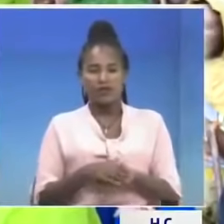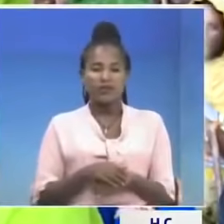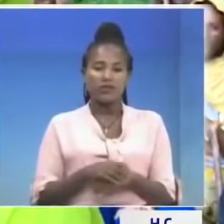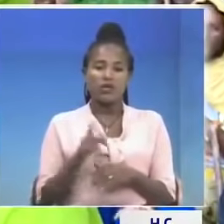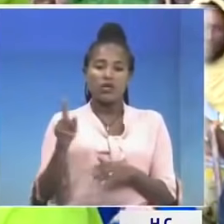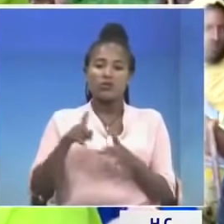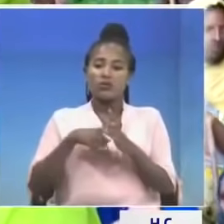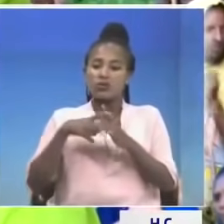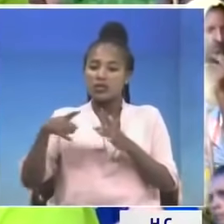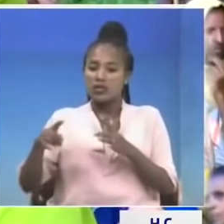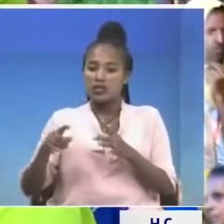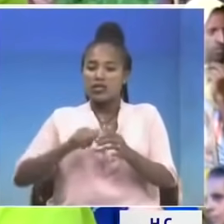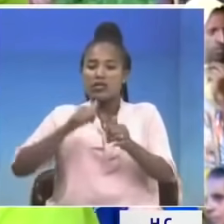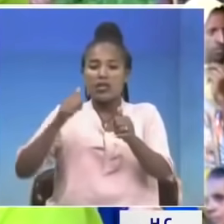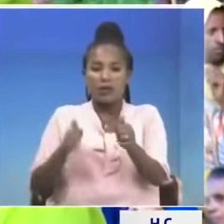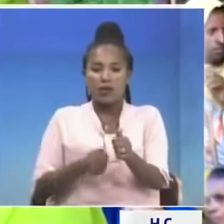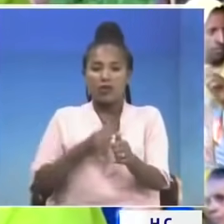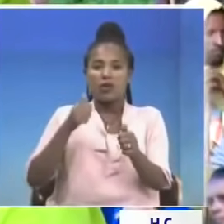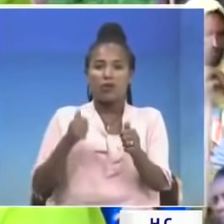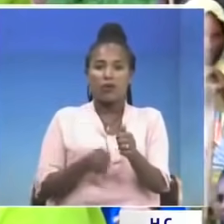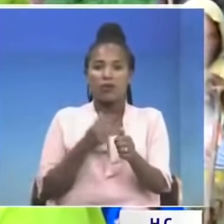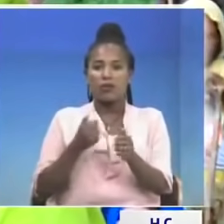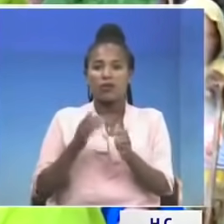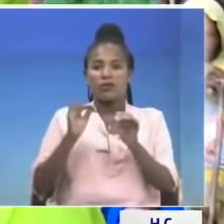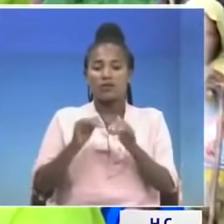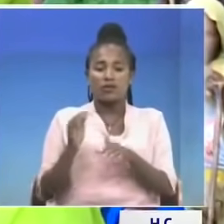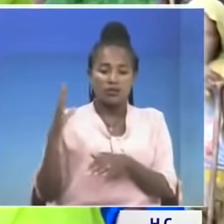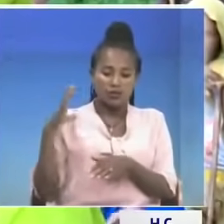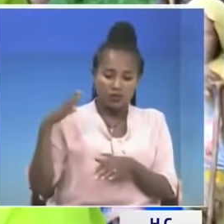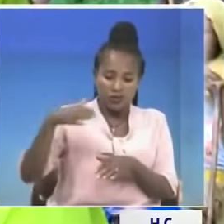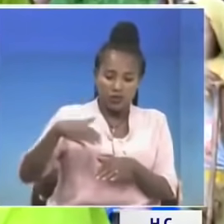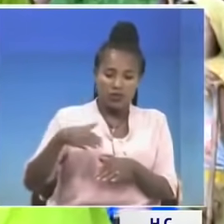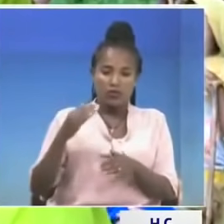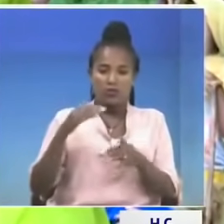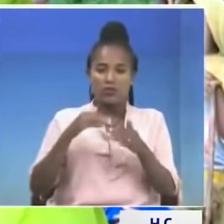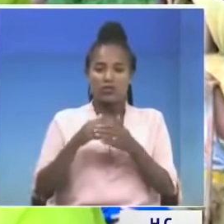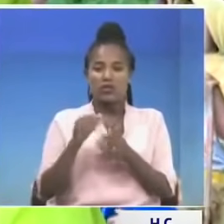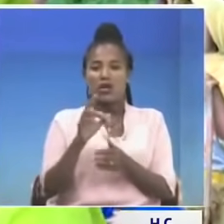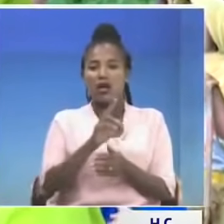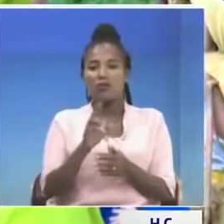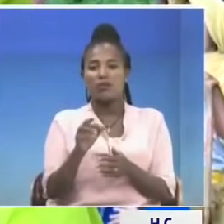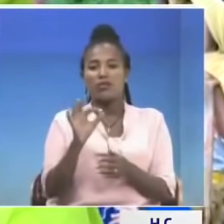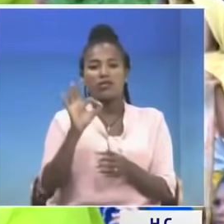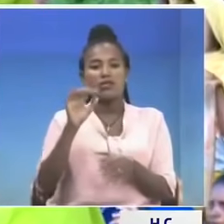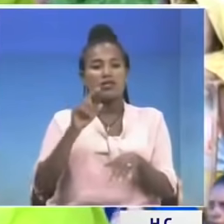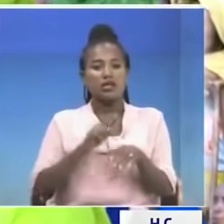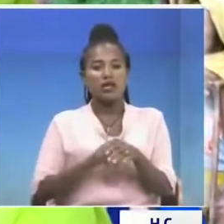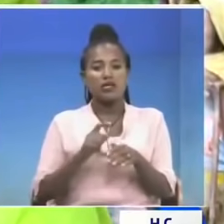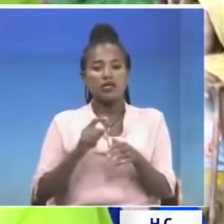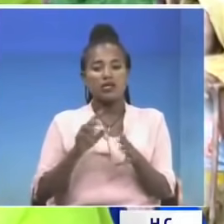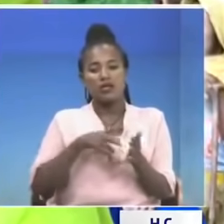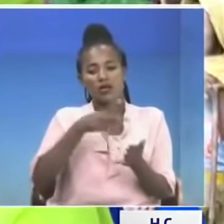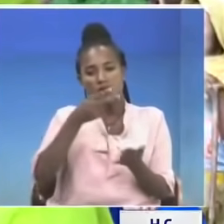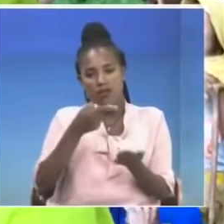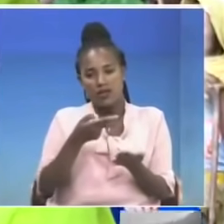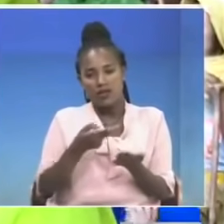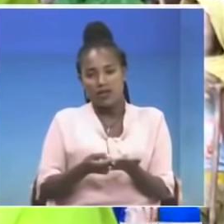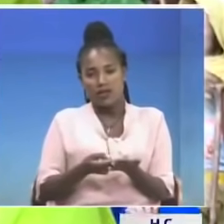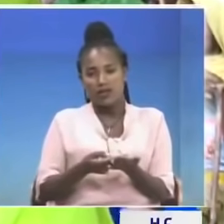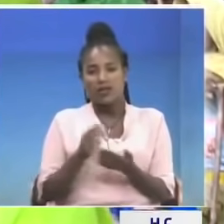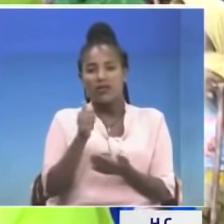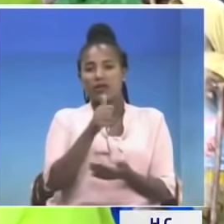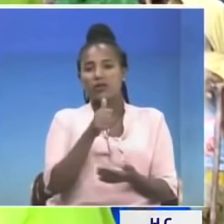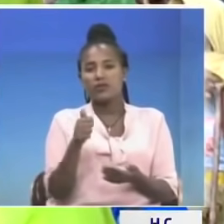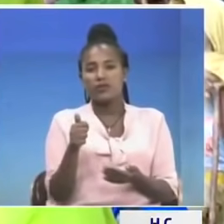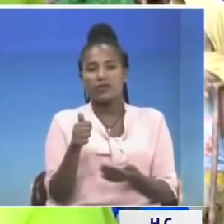እሱ ቲያባሩ ቲያባሩ ዝግዝቀቱ ትደርስ አሙስ 9 ሰዓት የወደቀ እሁድ